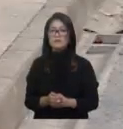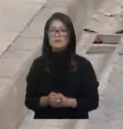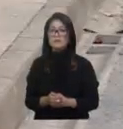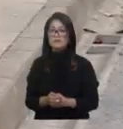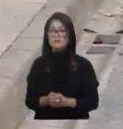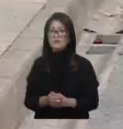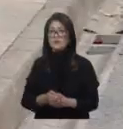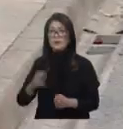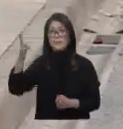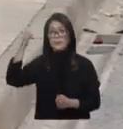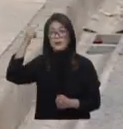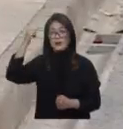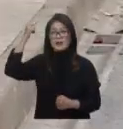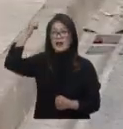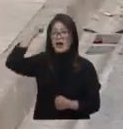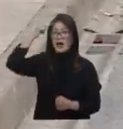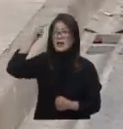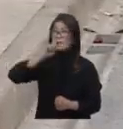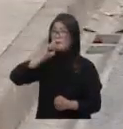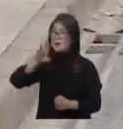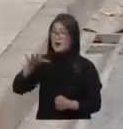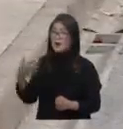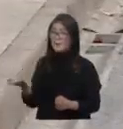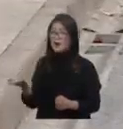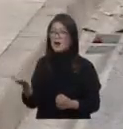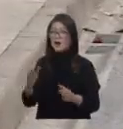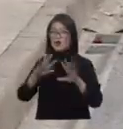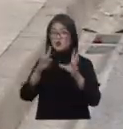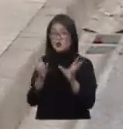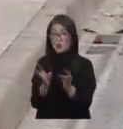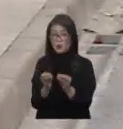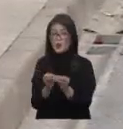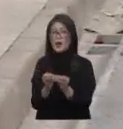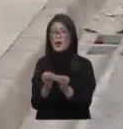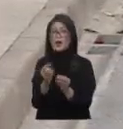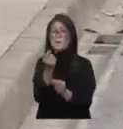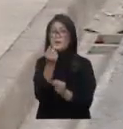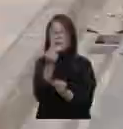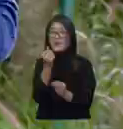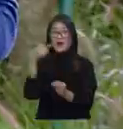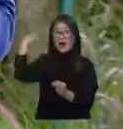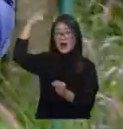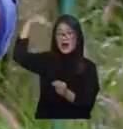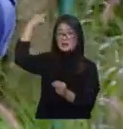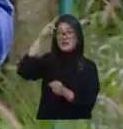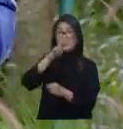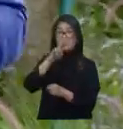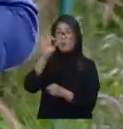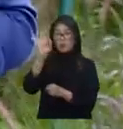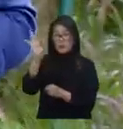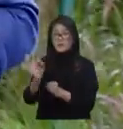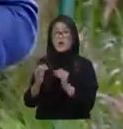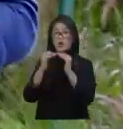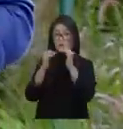Pemerintah Arab Saudi telah mengumumkan bahwa telah terjadi penurunan sebesar 30% untuk biaya haji di Arab Saudi. Namun hal tersebut